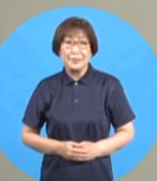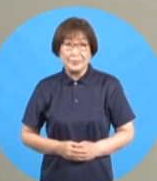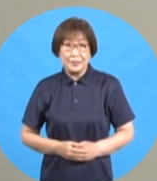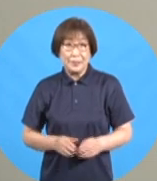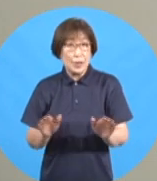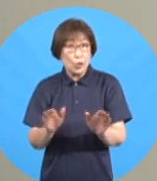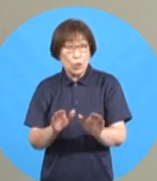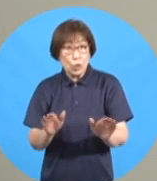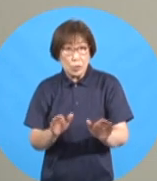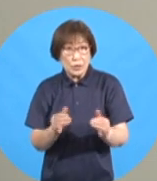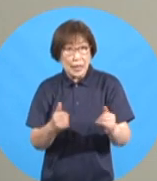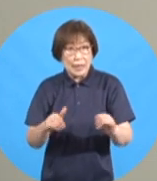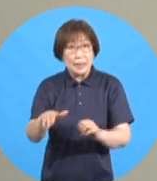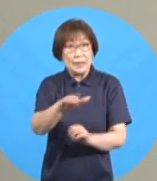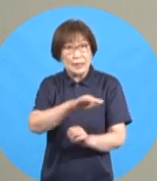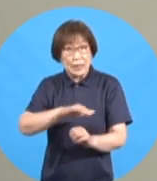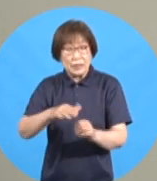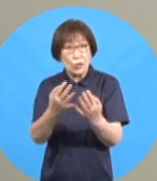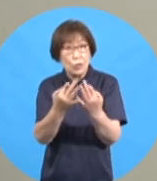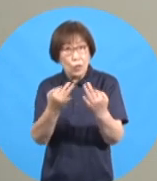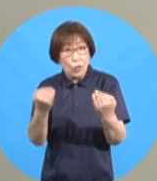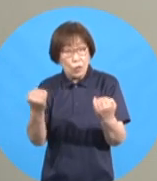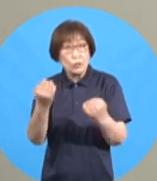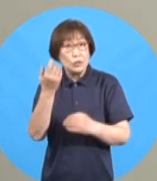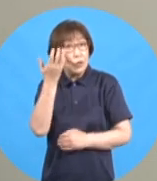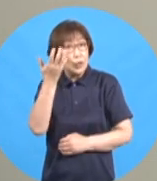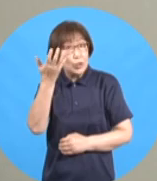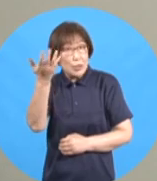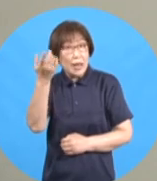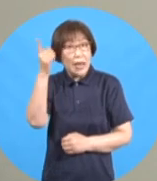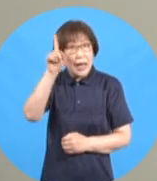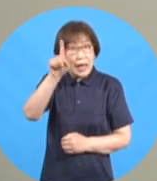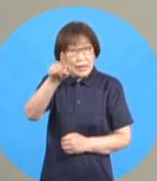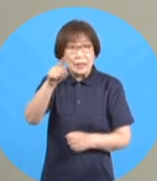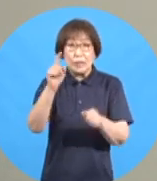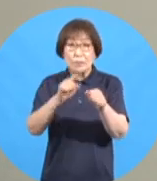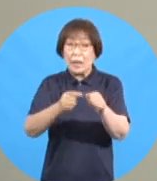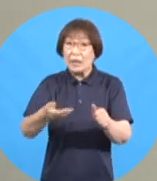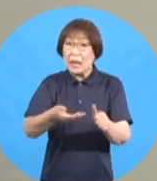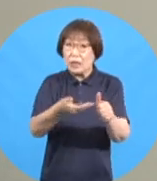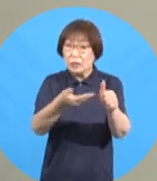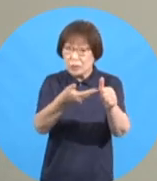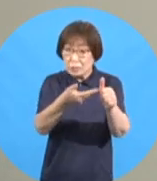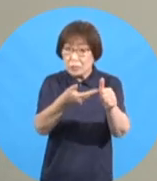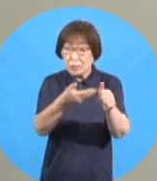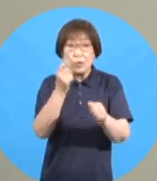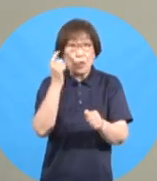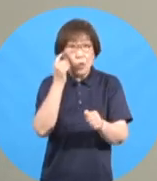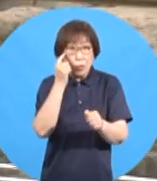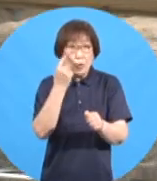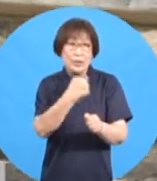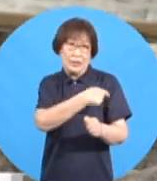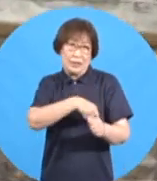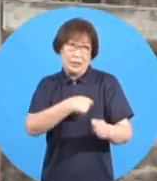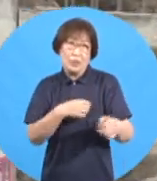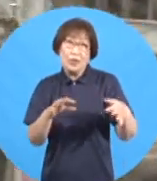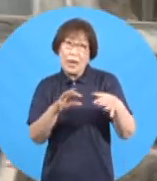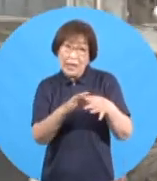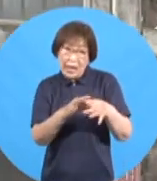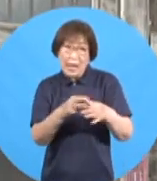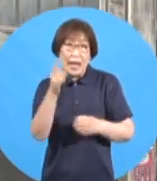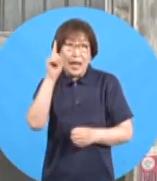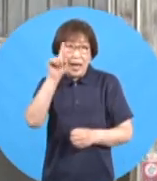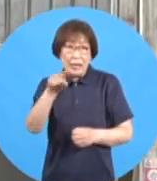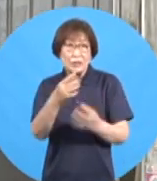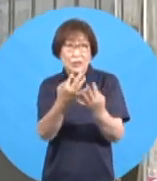子どもさんたちのね、多くの夢を明日に向かって育む、そうした思いをかけ、アスタムラン